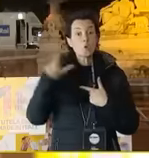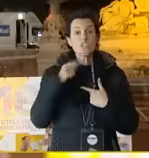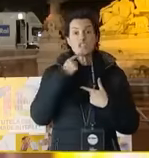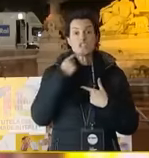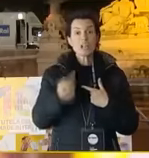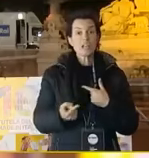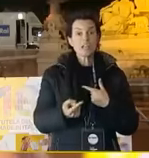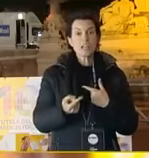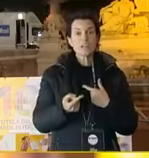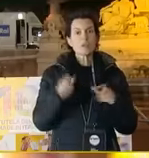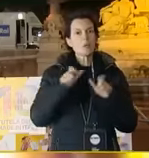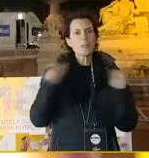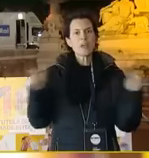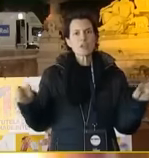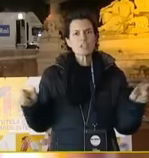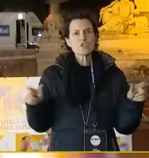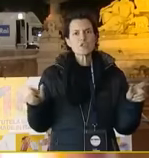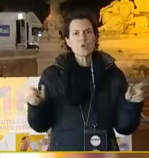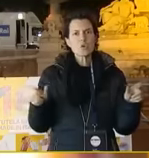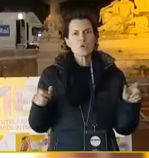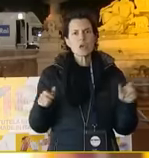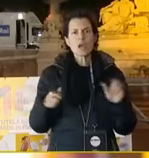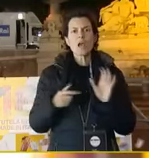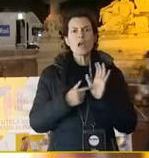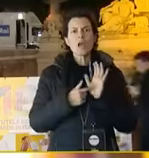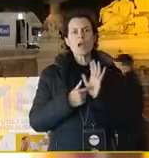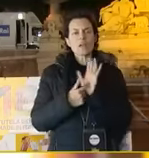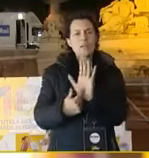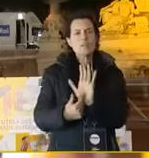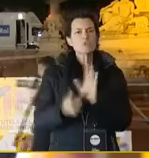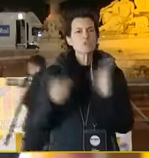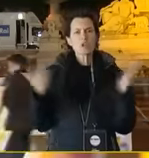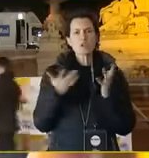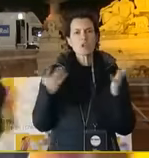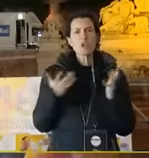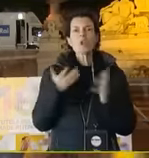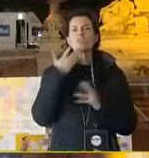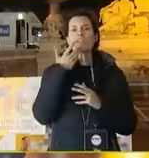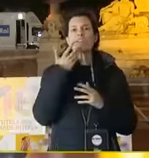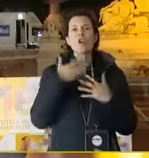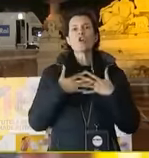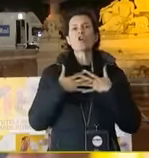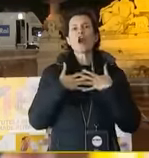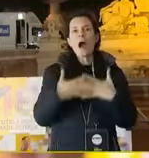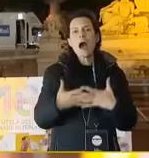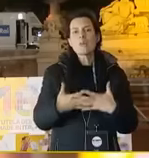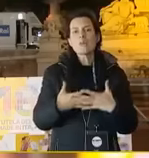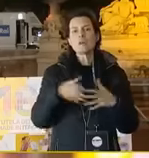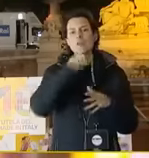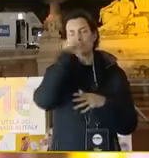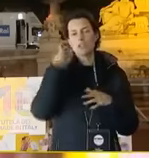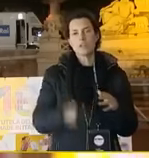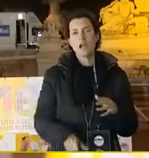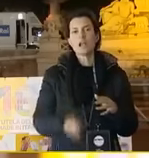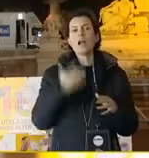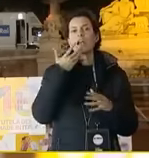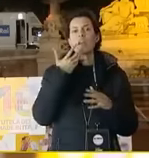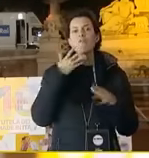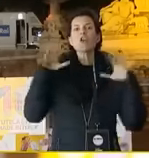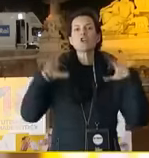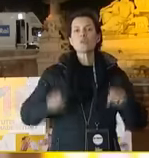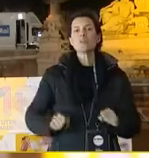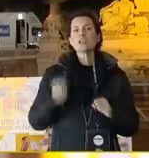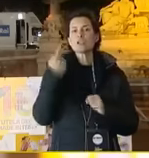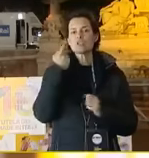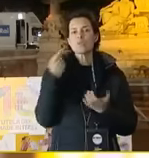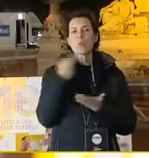schierate politicamente, sono patrimonio del paese. Sono persone che, come noi, decidono di impegnarsi per un progetto, che è quello